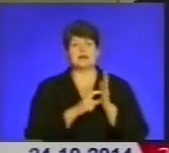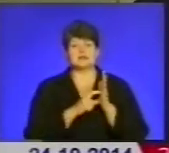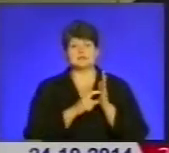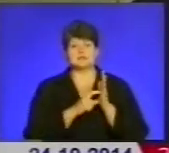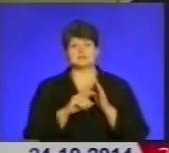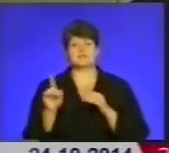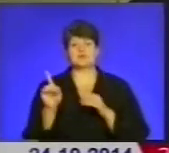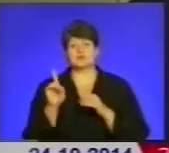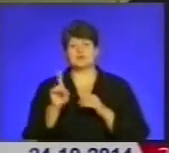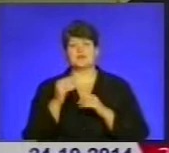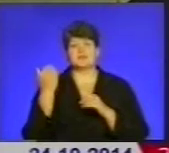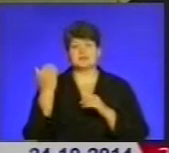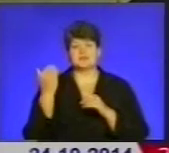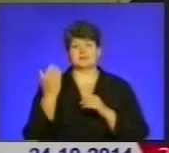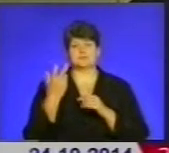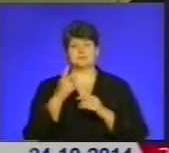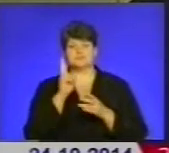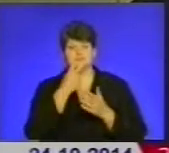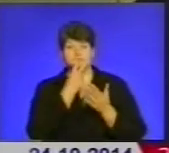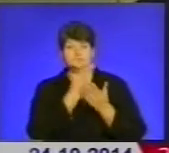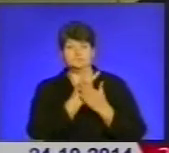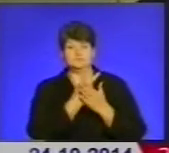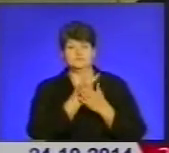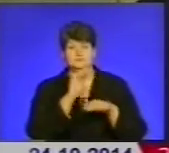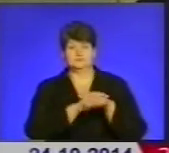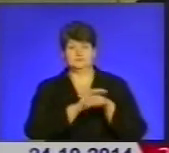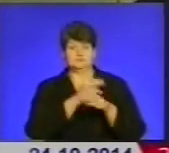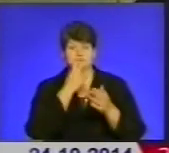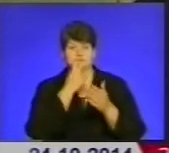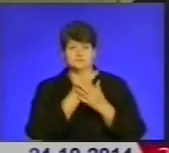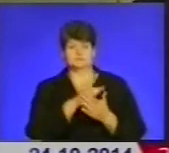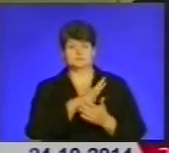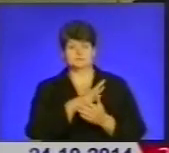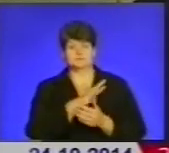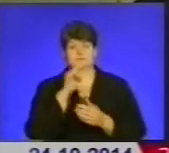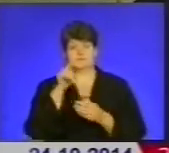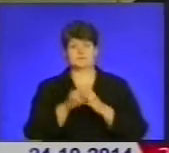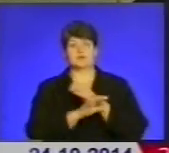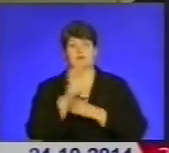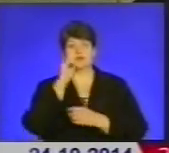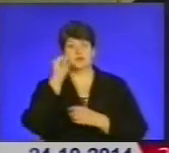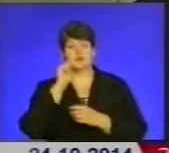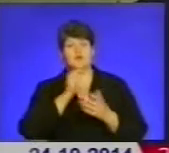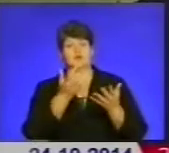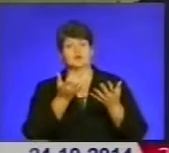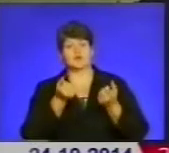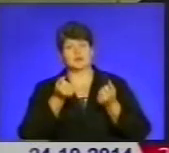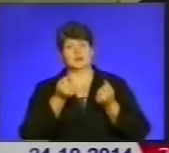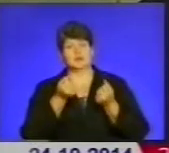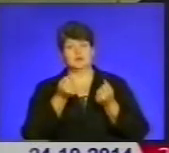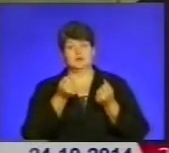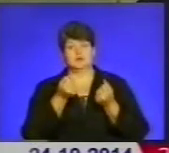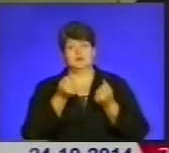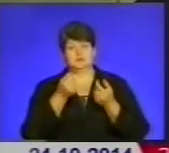щоб від них, очевидців, тих, хто перебував на сході України, отримати